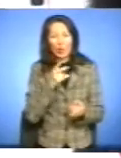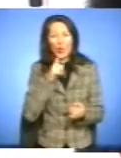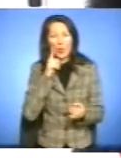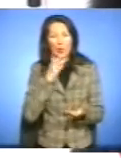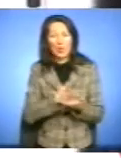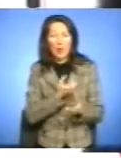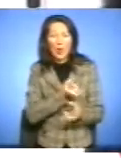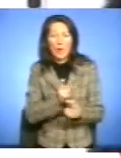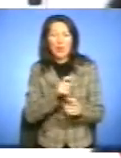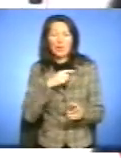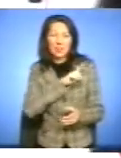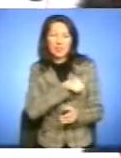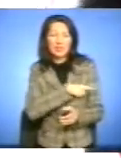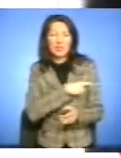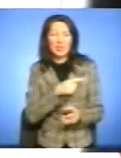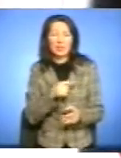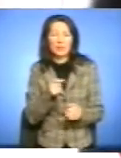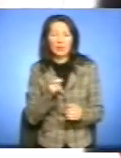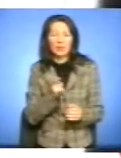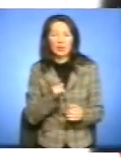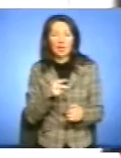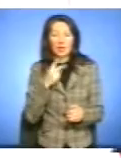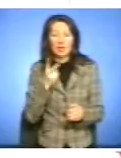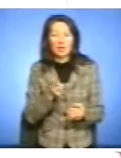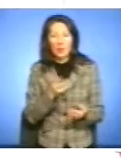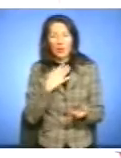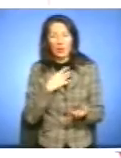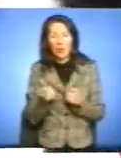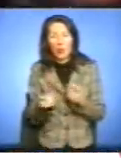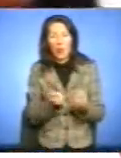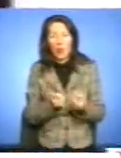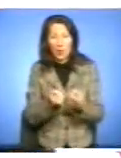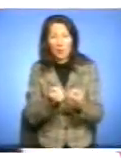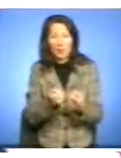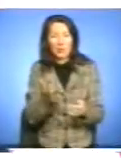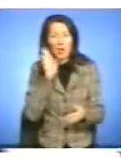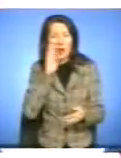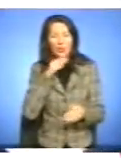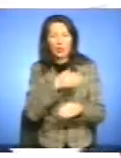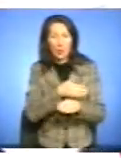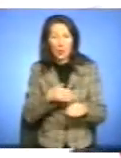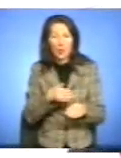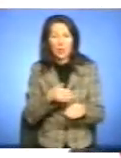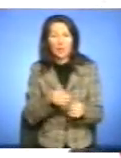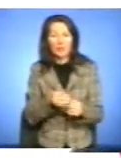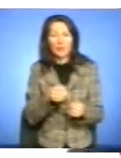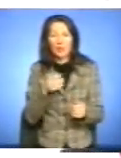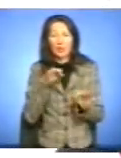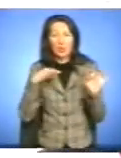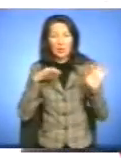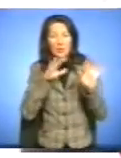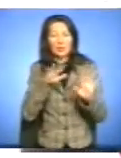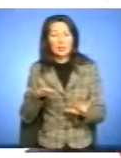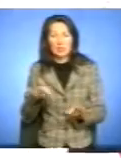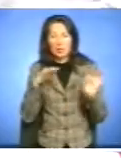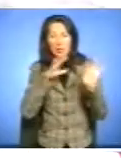більше сили і може пройти краще. А так ми дивіться, ковзаємося. Води по коліна, а сніг ніде. Відколи вже снігу немає, снігу ще